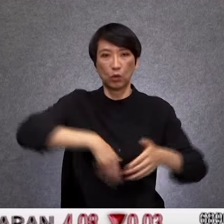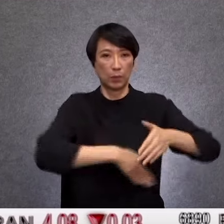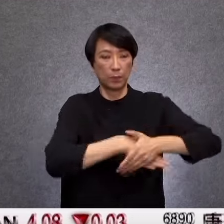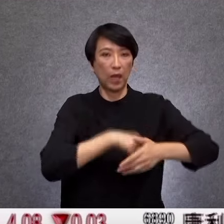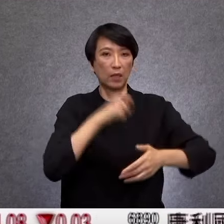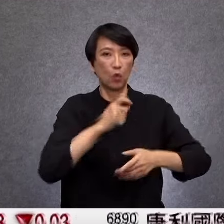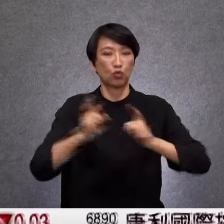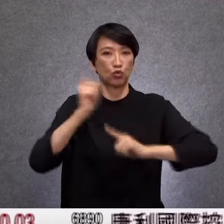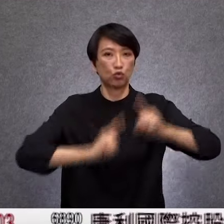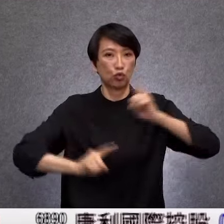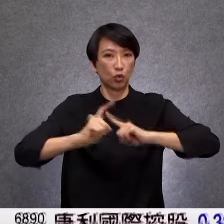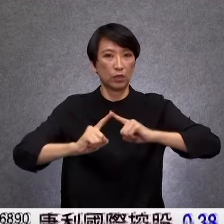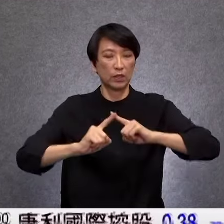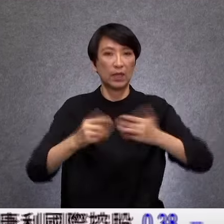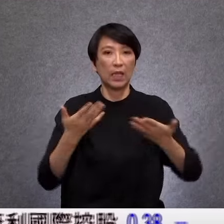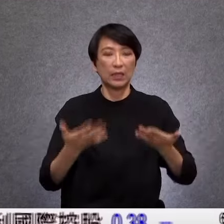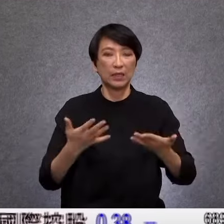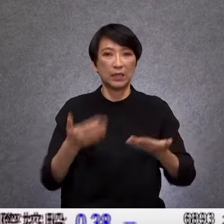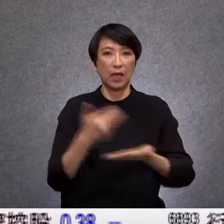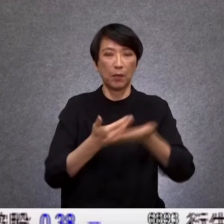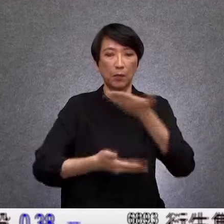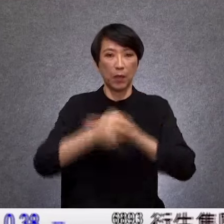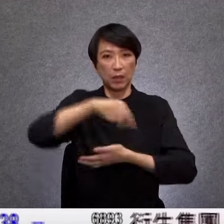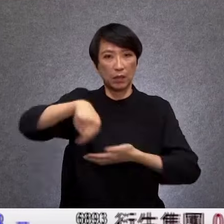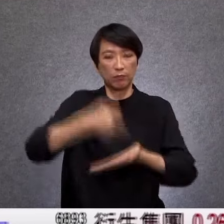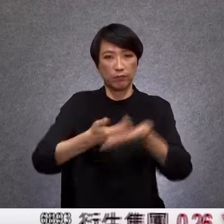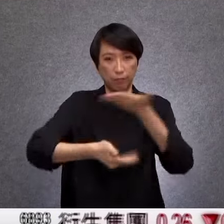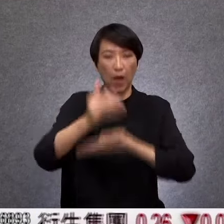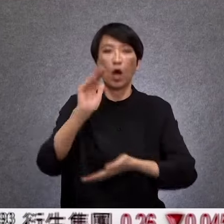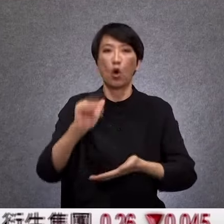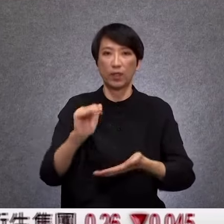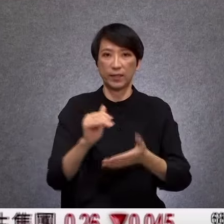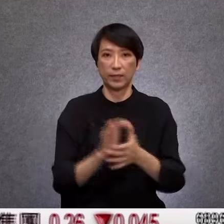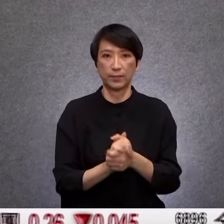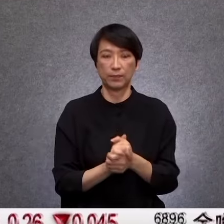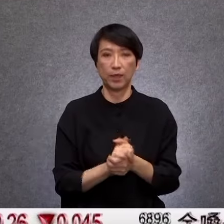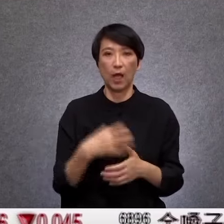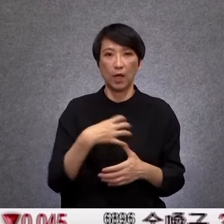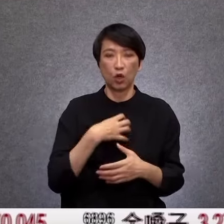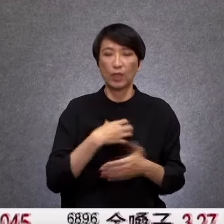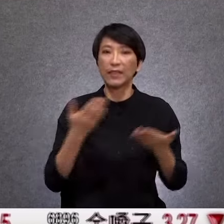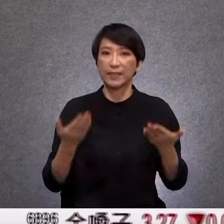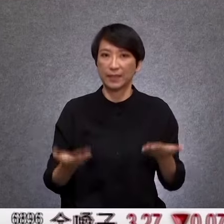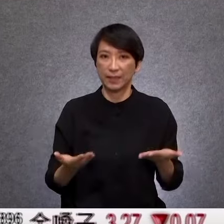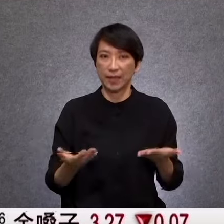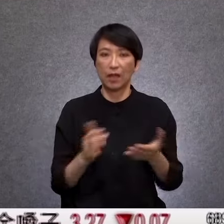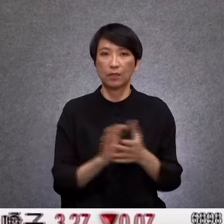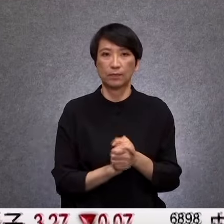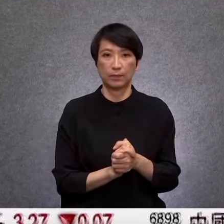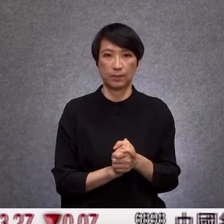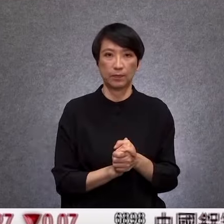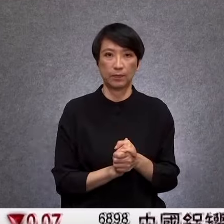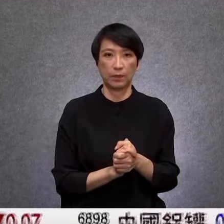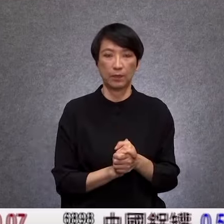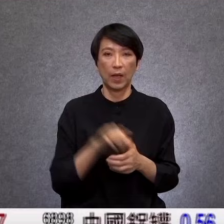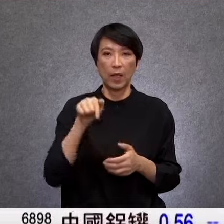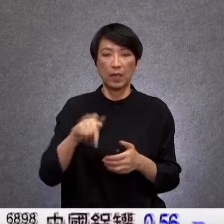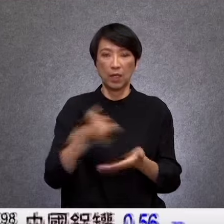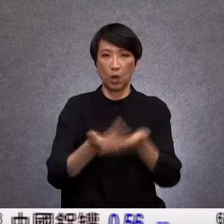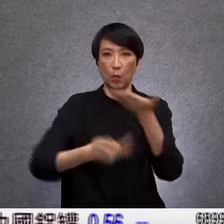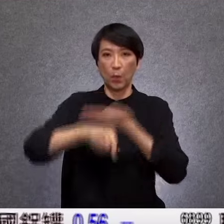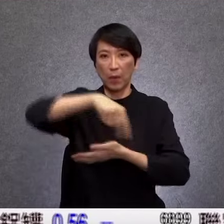以至到我哋手上有土地儲備。隨時可以應對市場的情況，將啲地推出嚟。咁咧，我哋覺得咧喺